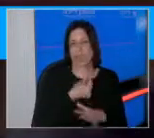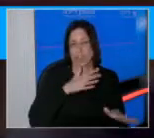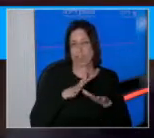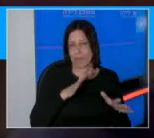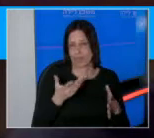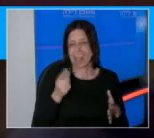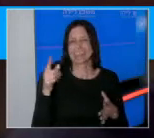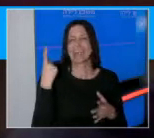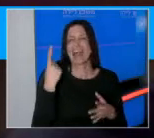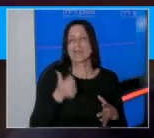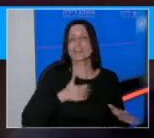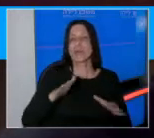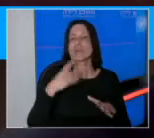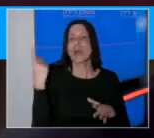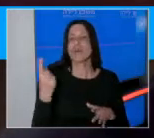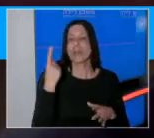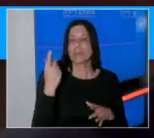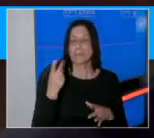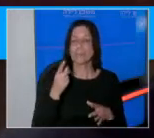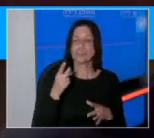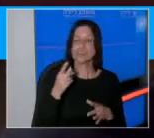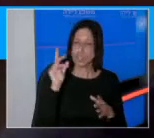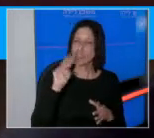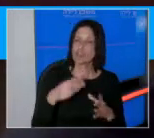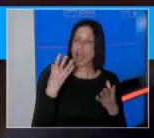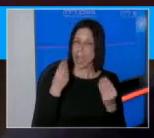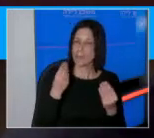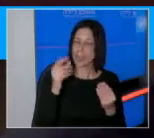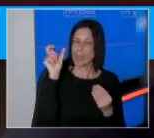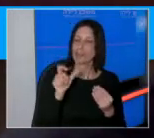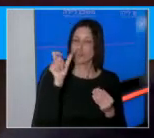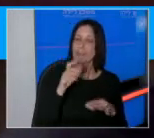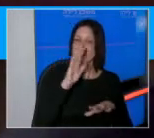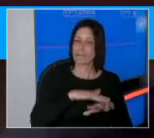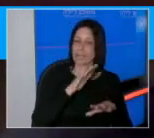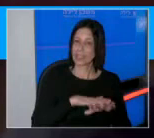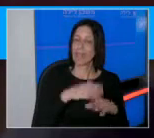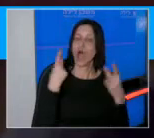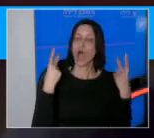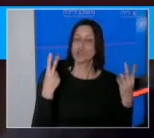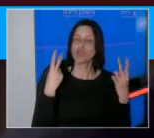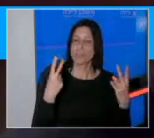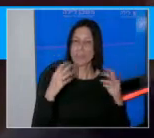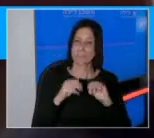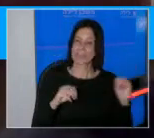מראשי הממשלה הבודדים שהסתובבו סביבו המון נושאי תפקידים חשובים מזרחים.